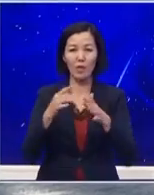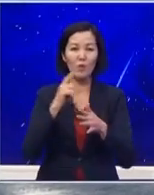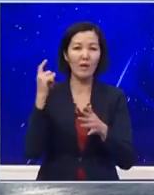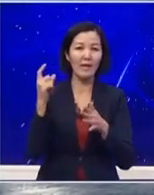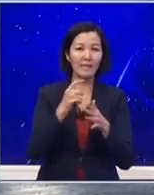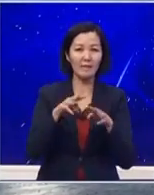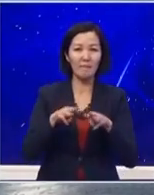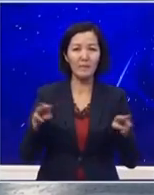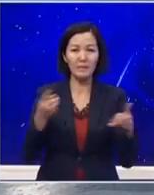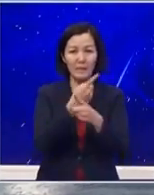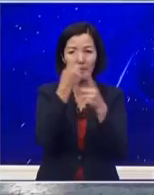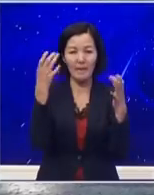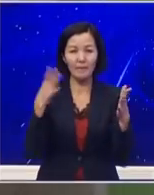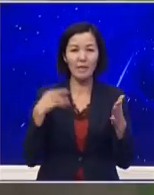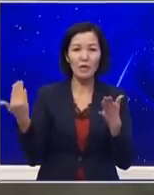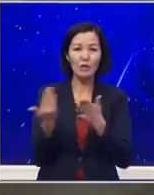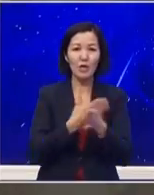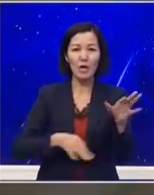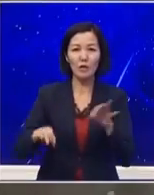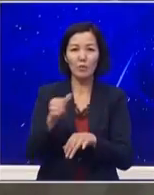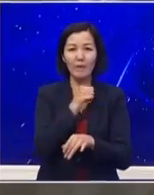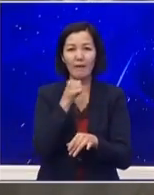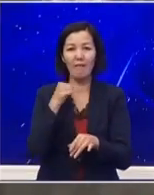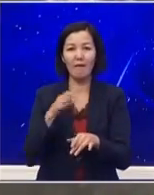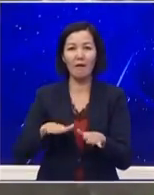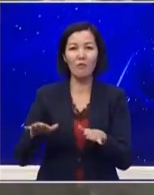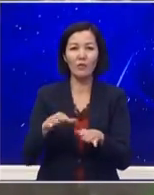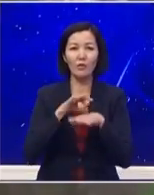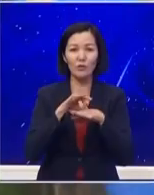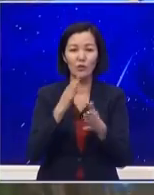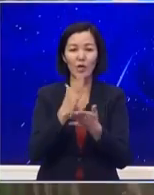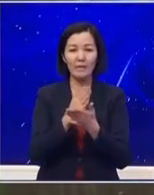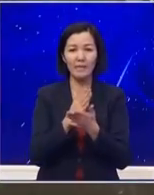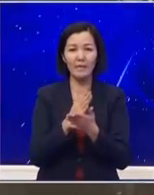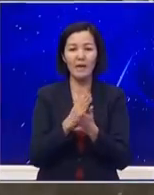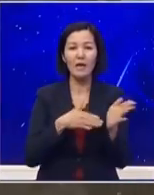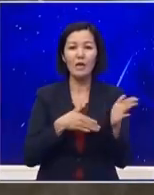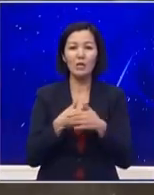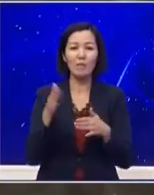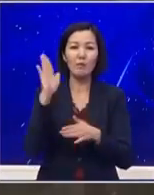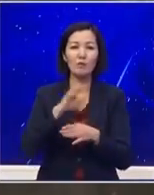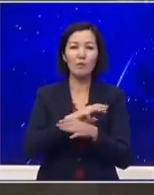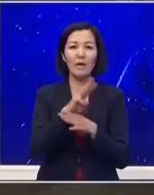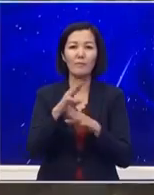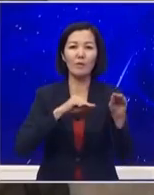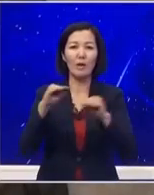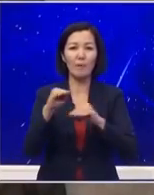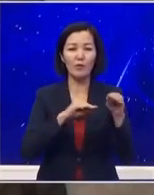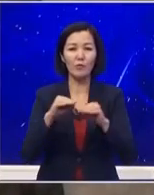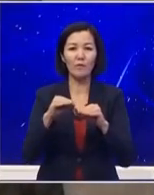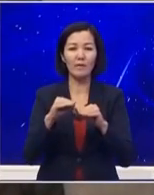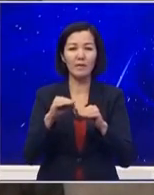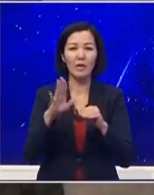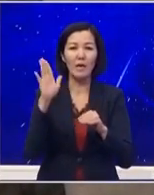министрлігі ресми хабарлады. Жаңа жоба Талғар ауданында жүзеге аспақ. Жоспар бойынша жабық сумен жабдықтау қондырғыларында теңіз